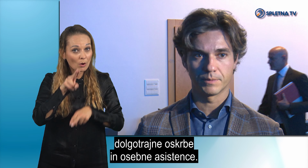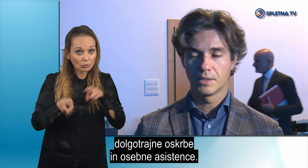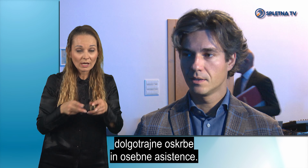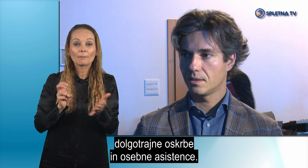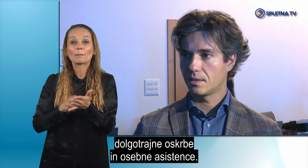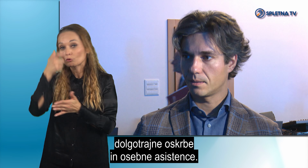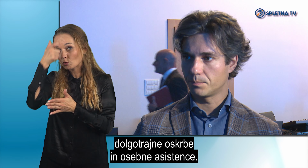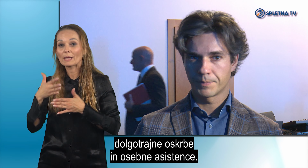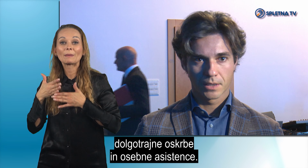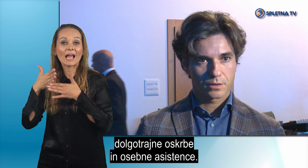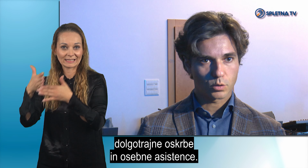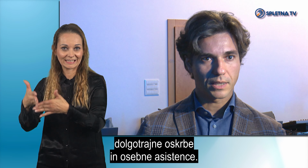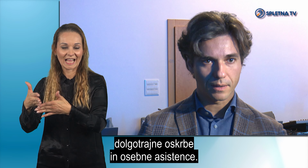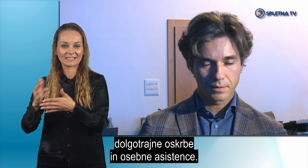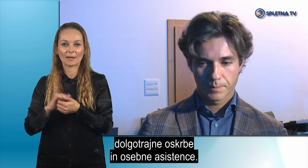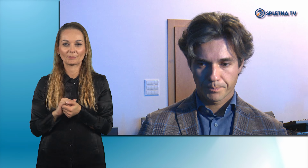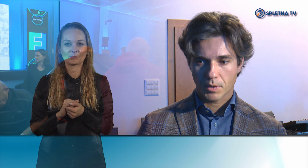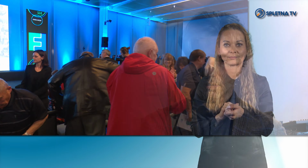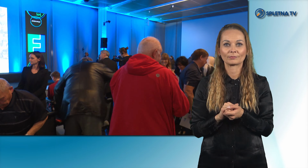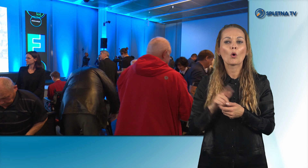asistence.